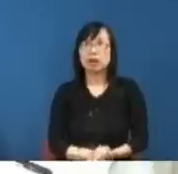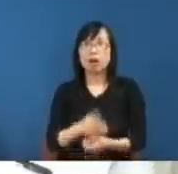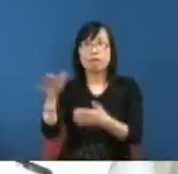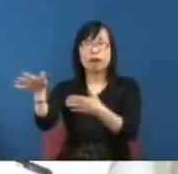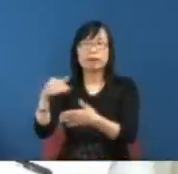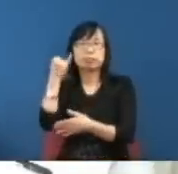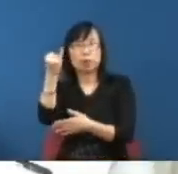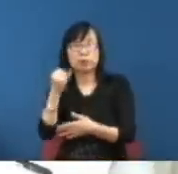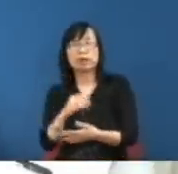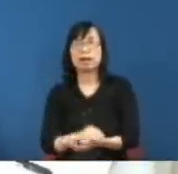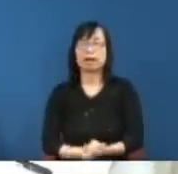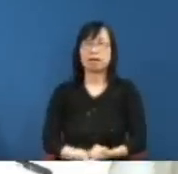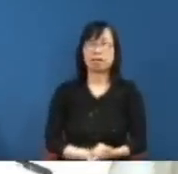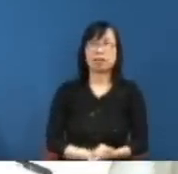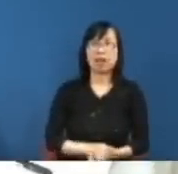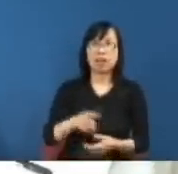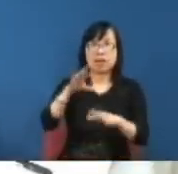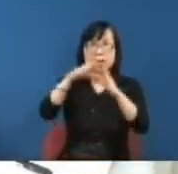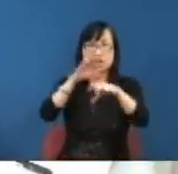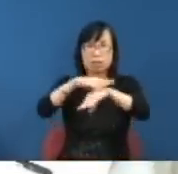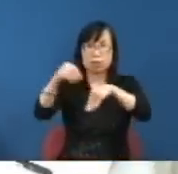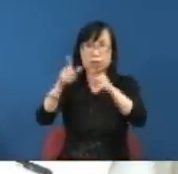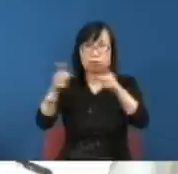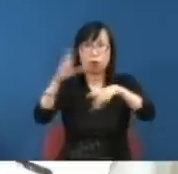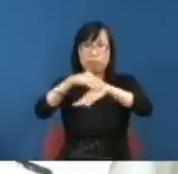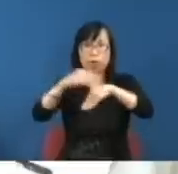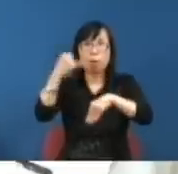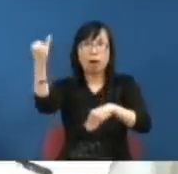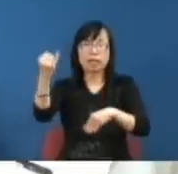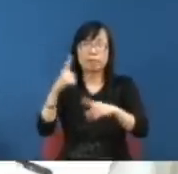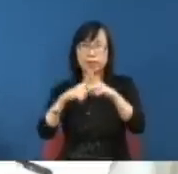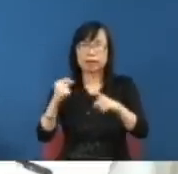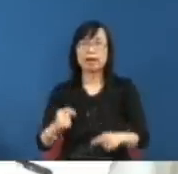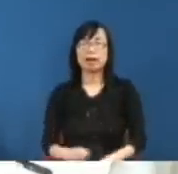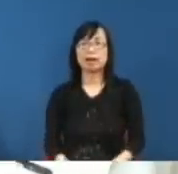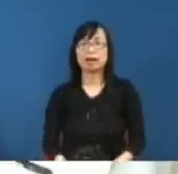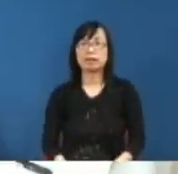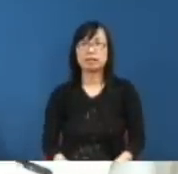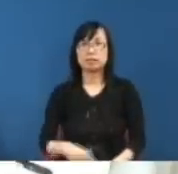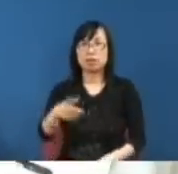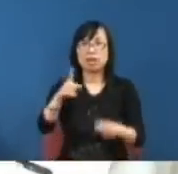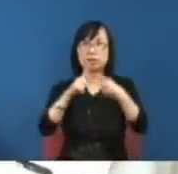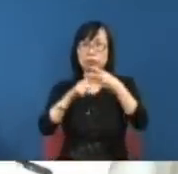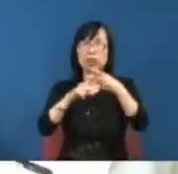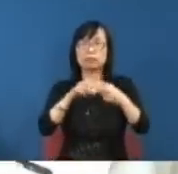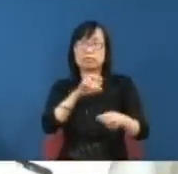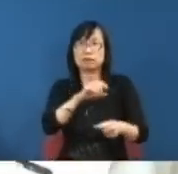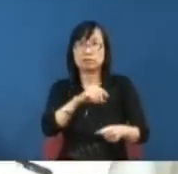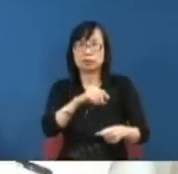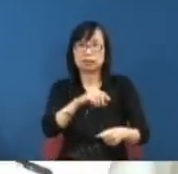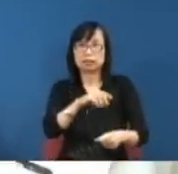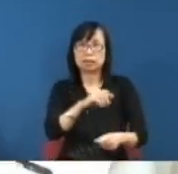嘅，呢、這個長毛係壞人嚟嘅。工會或者工人階級組織 或者一啲